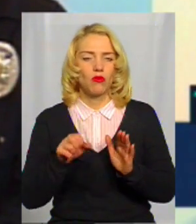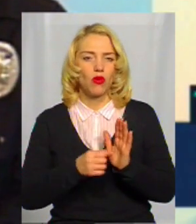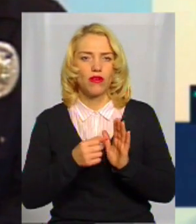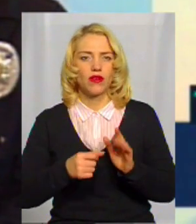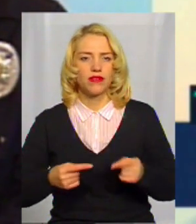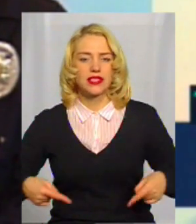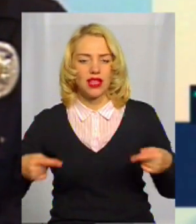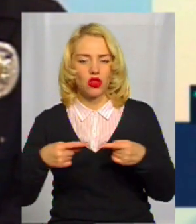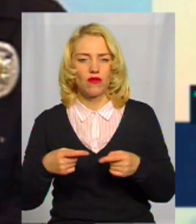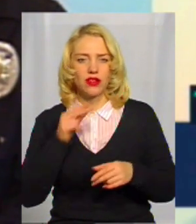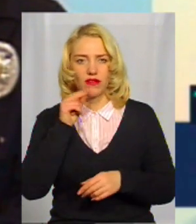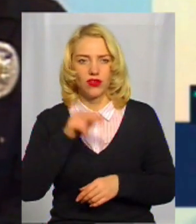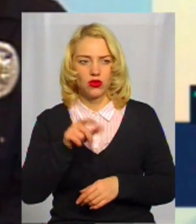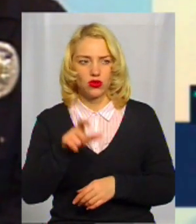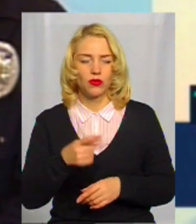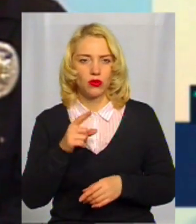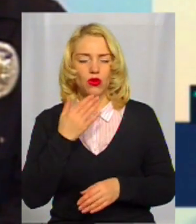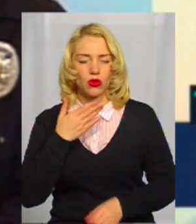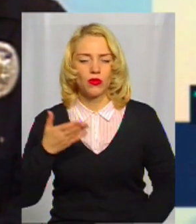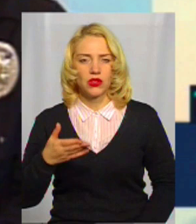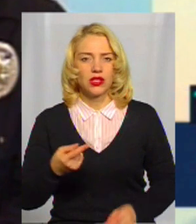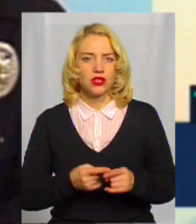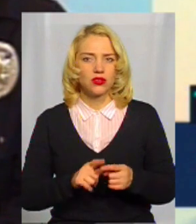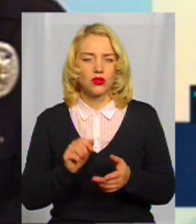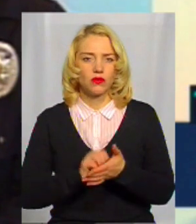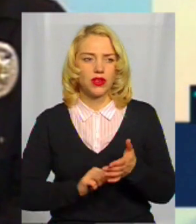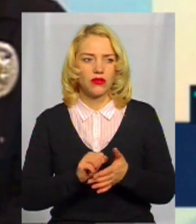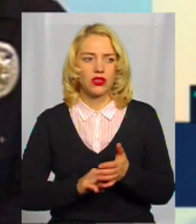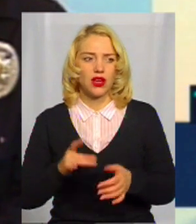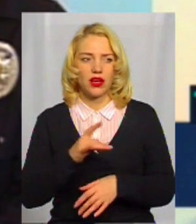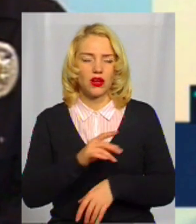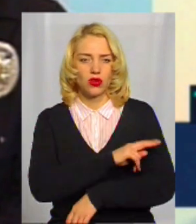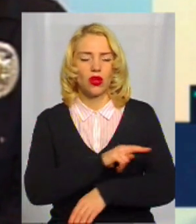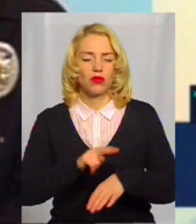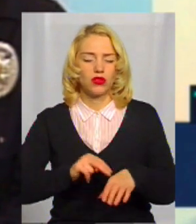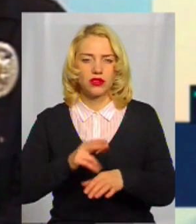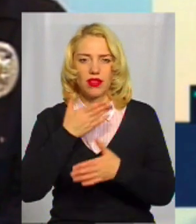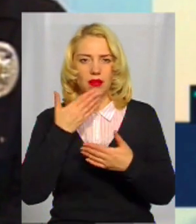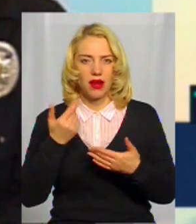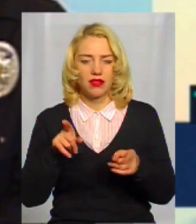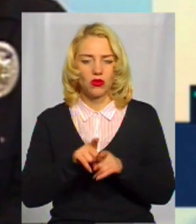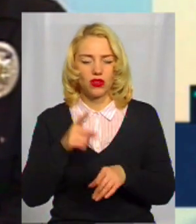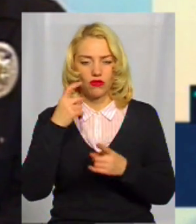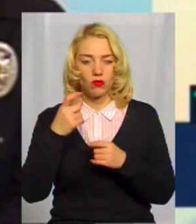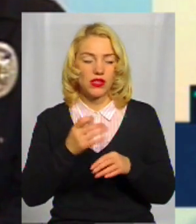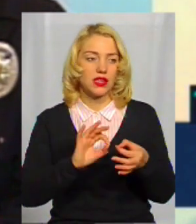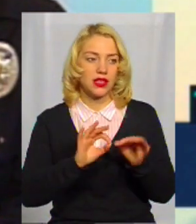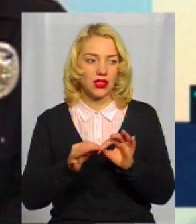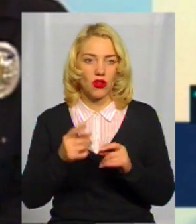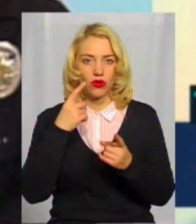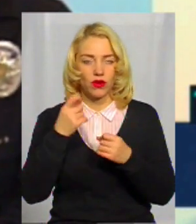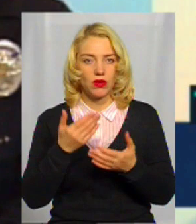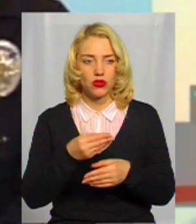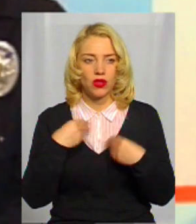особи. Тому коментувати, скажімо, з даного приводу управління патрульної поліції не володіє такою інформацією, тому надати більш детальну інформацію ми не